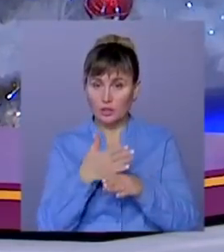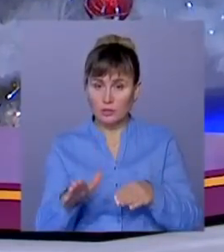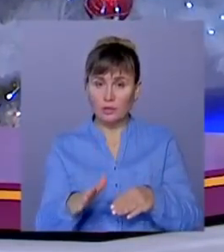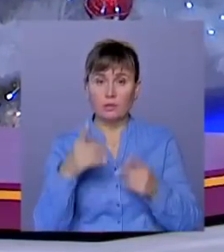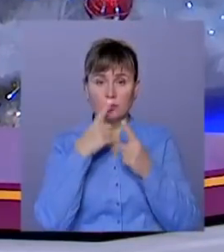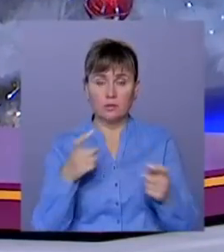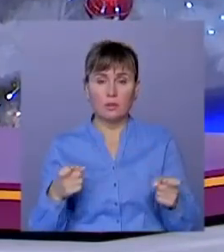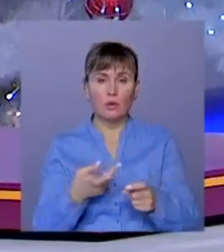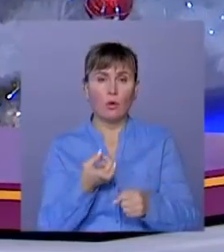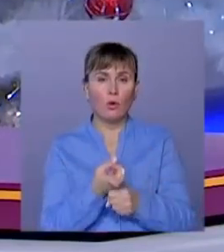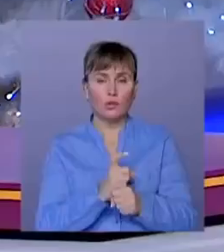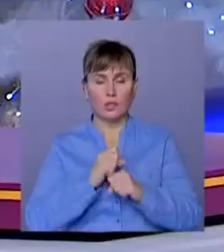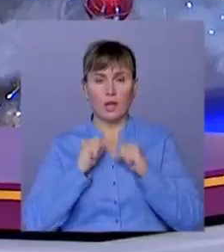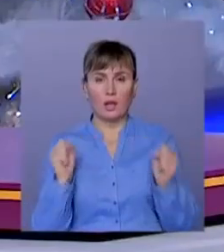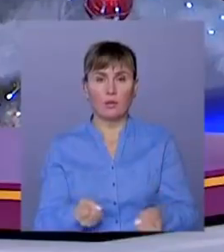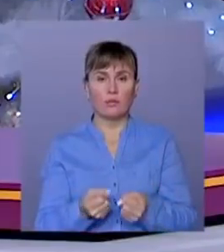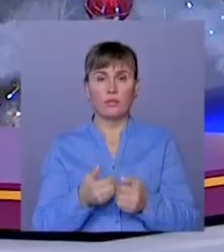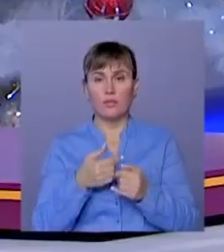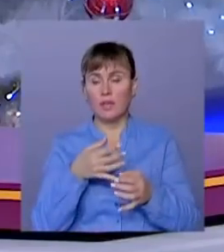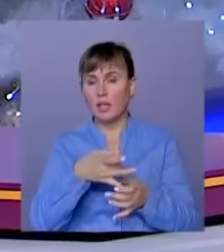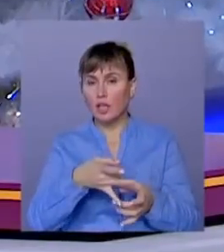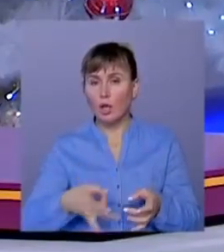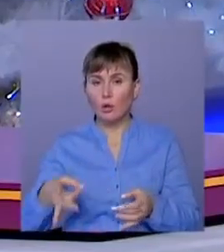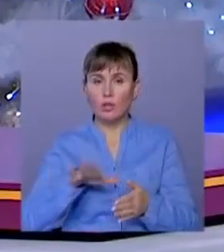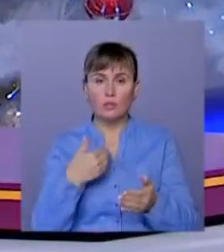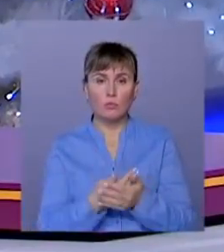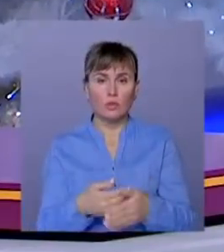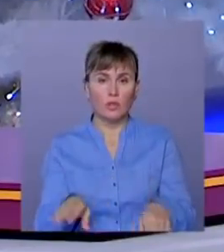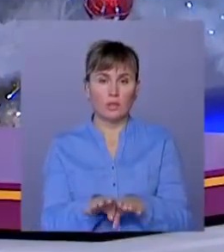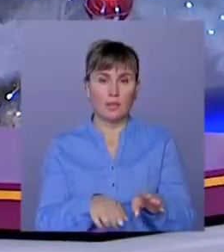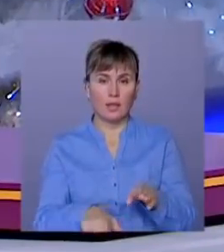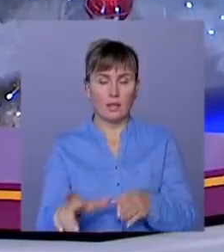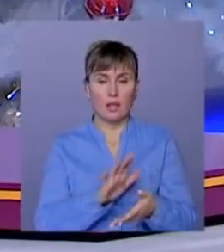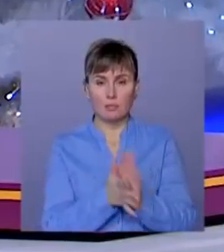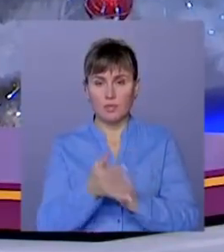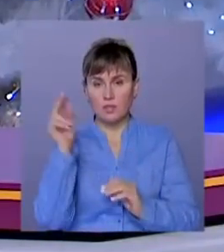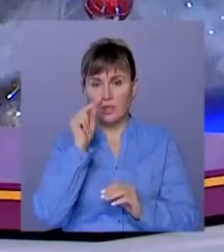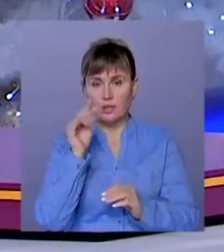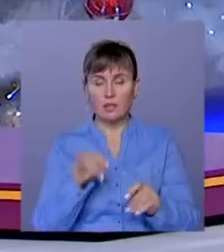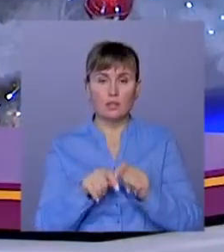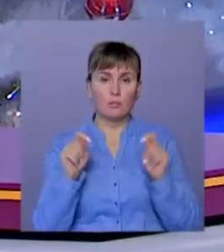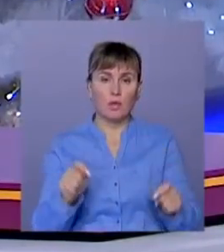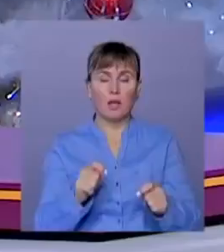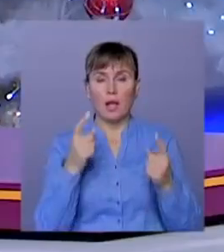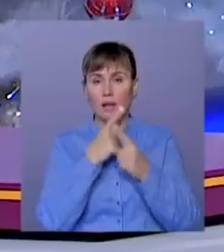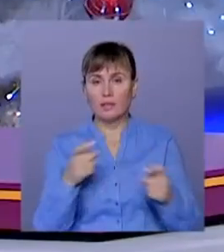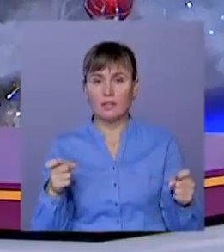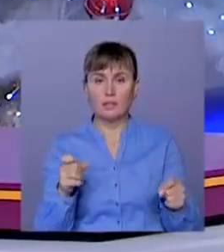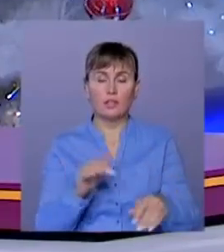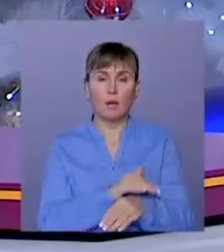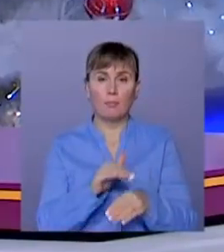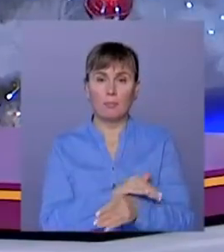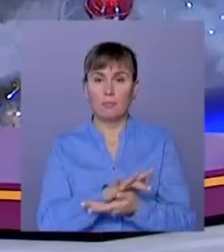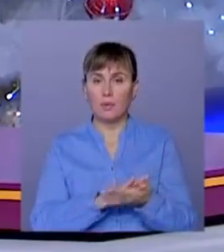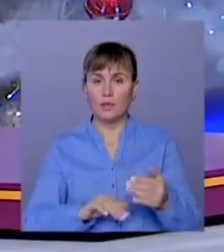синоптики назвали аномальными. В ряде регионов до сих пор перекрыты дороги, отменены занятия и запущены акции добра. Последствия